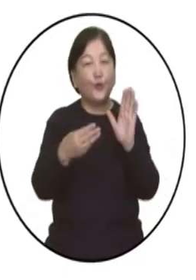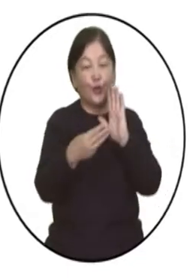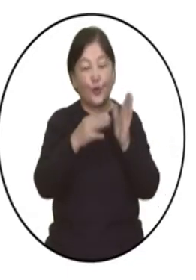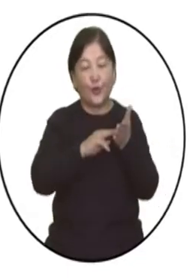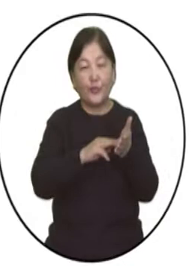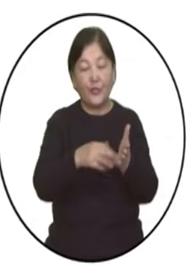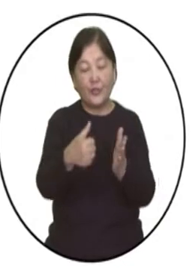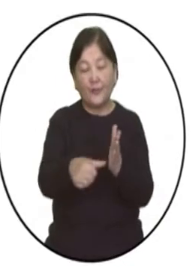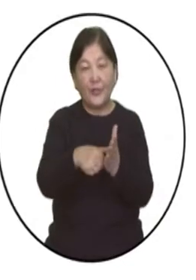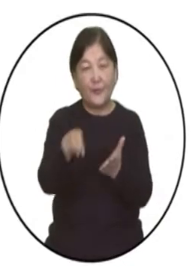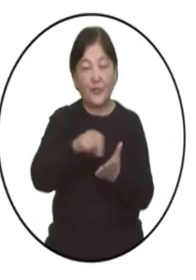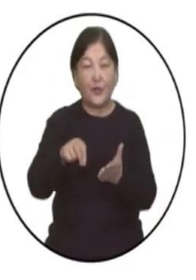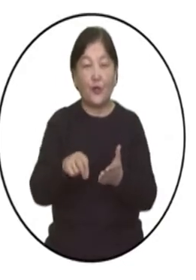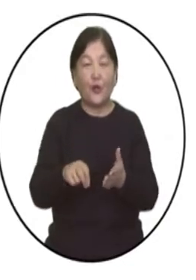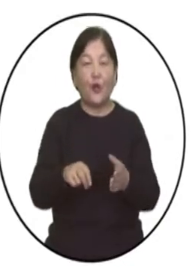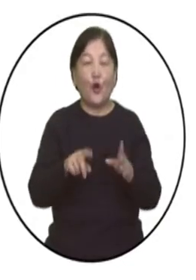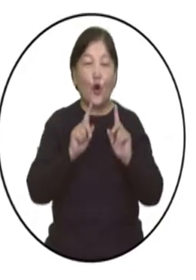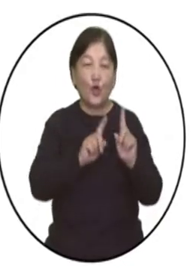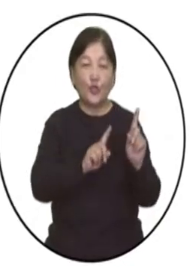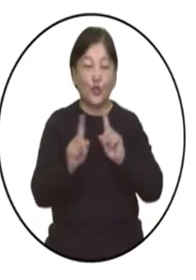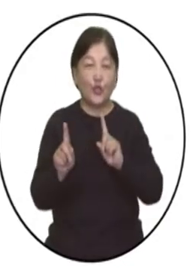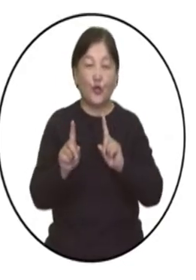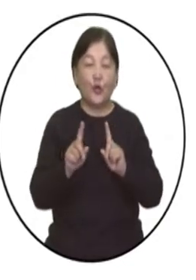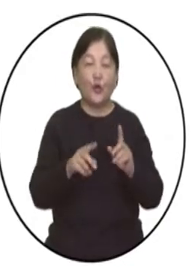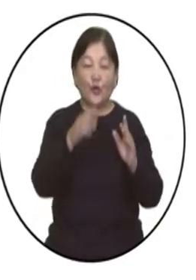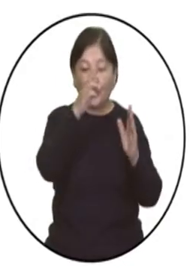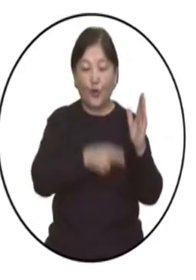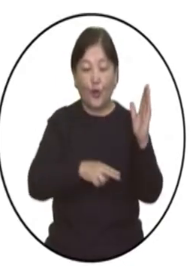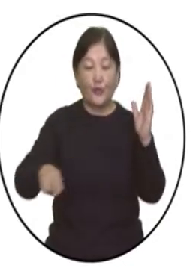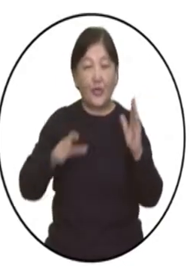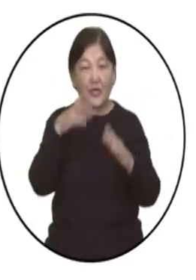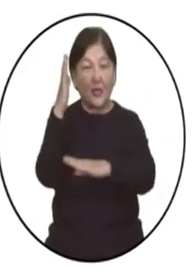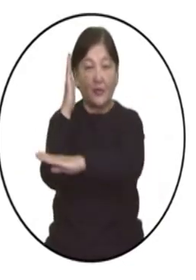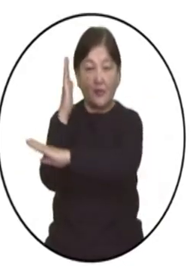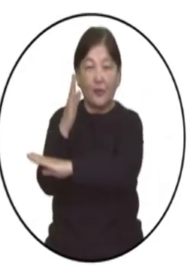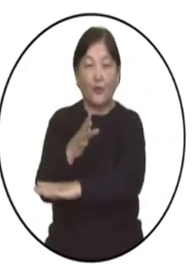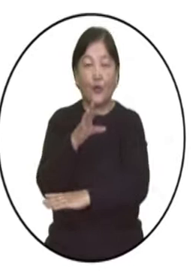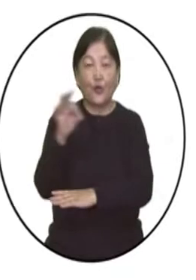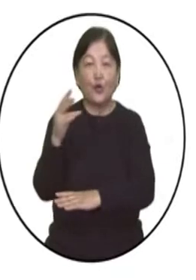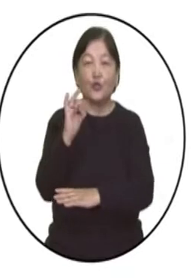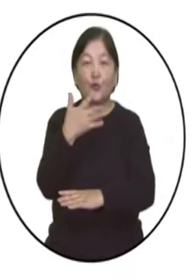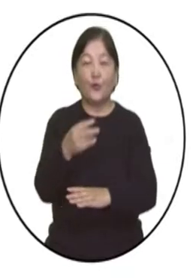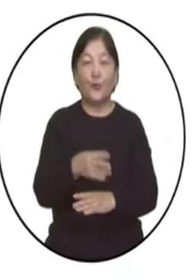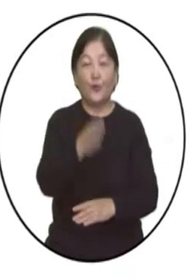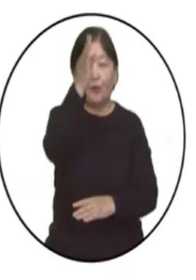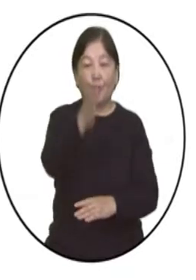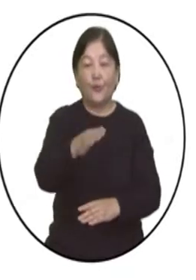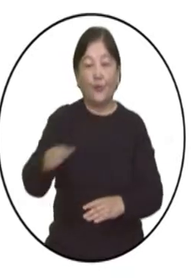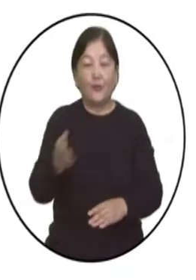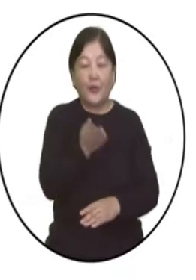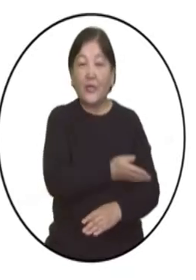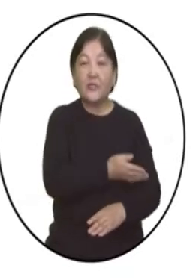авъя. Хос хосоороо перпендикуляр, тооллын ихээрээ огтлолцох, ижил нэгжтэй 3 тоон шулуунаас бүрдэх системийг